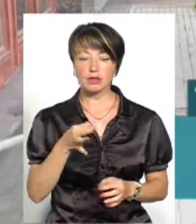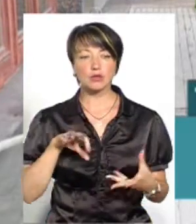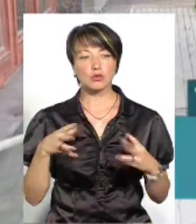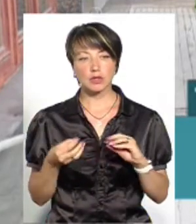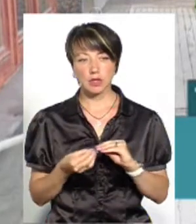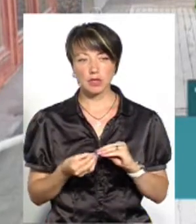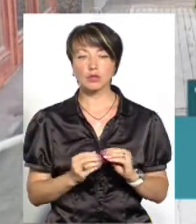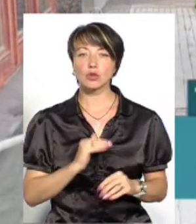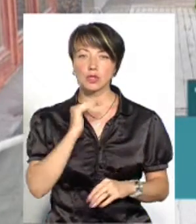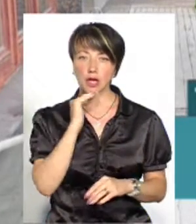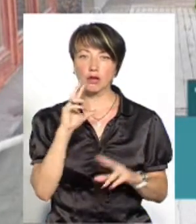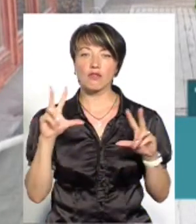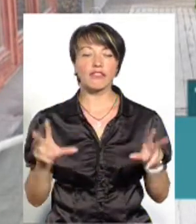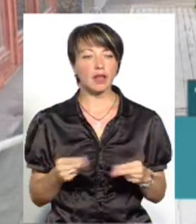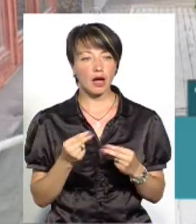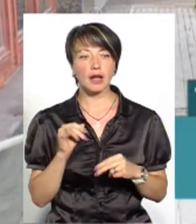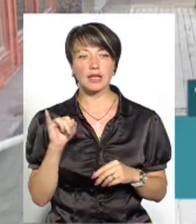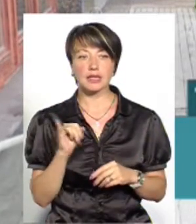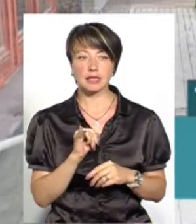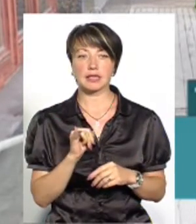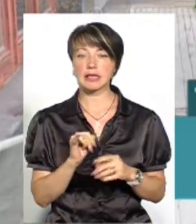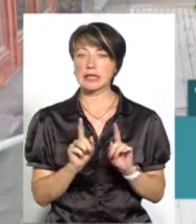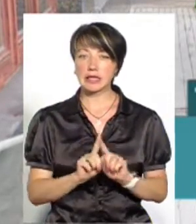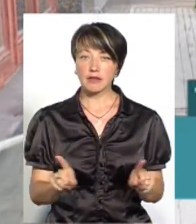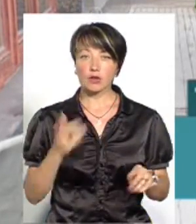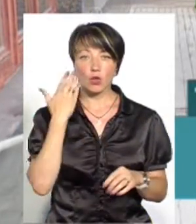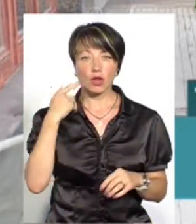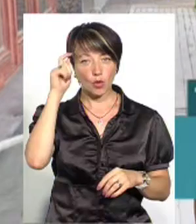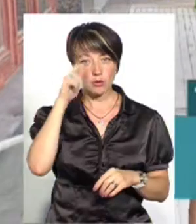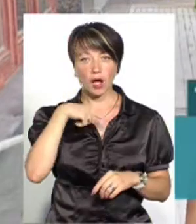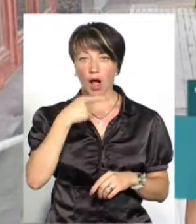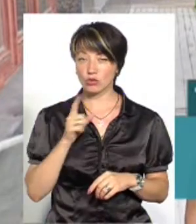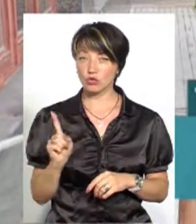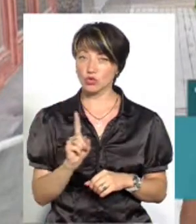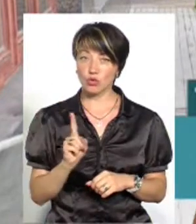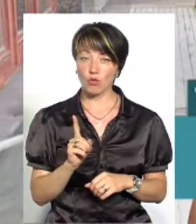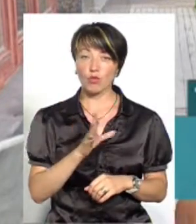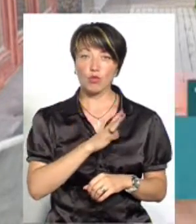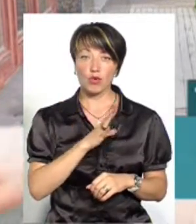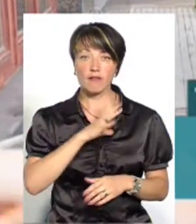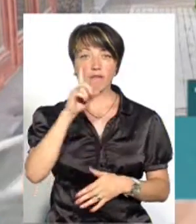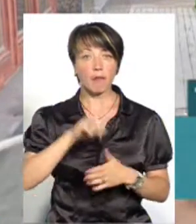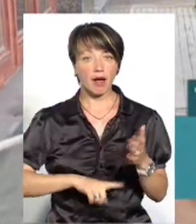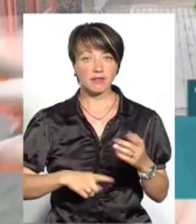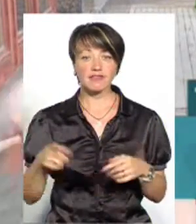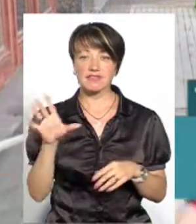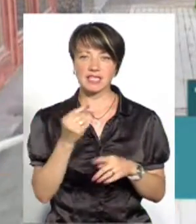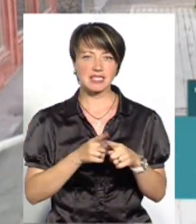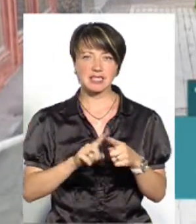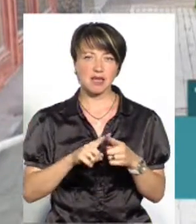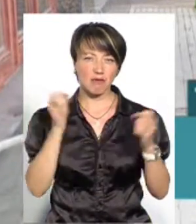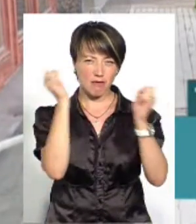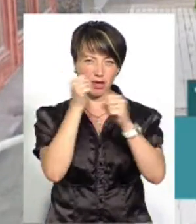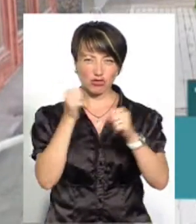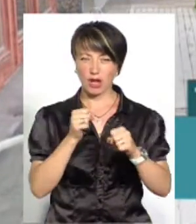результати достатньо вдалі, і досить дивно, коли хлопці потім кажуть, що були переконані, що все це маячня і